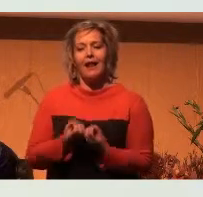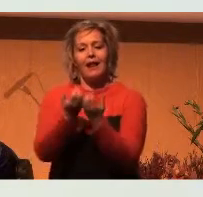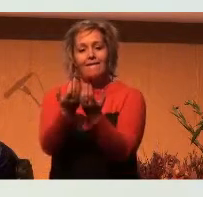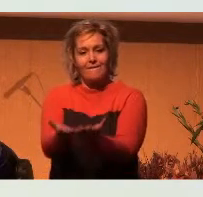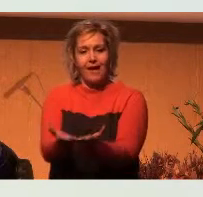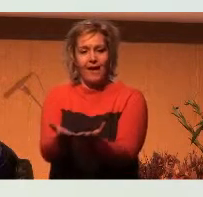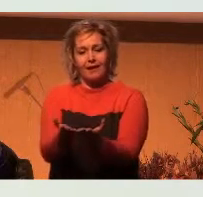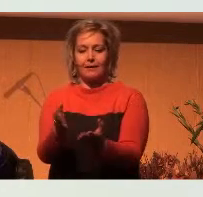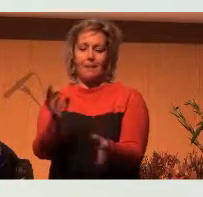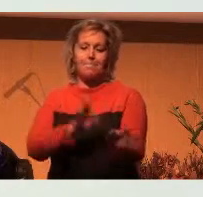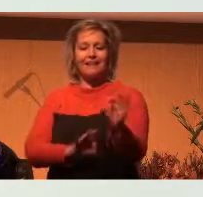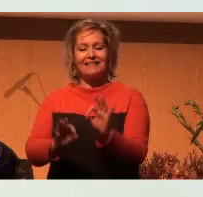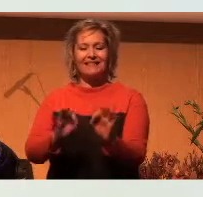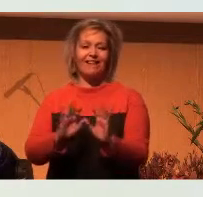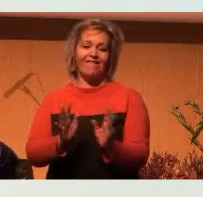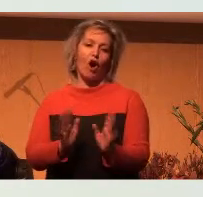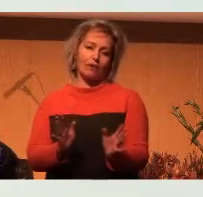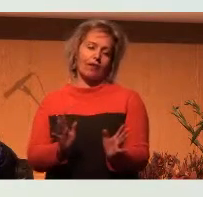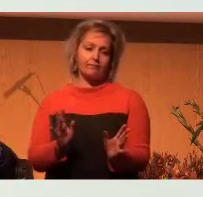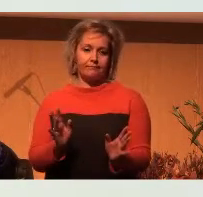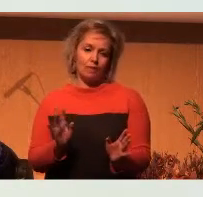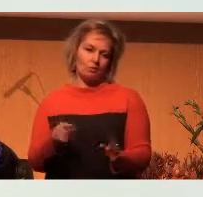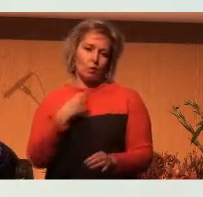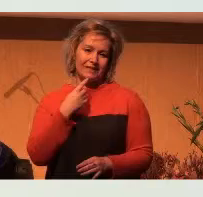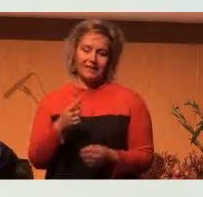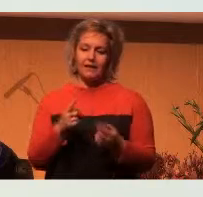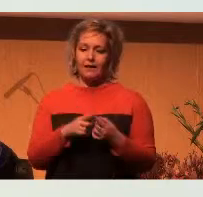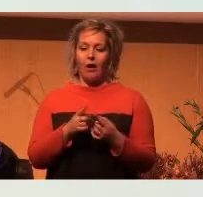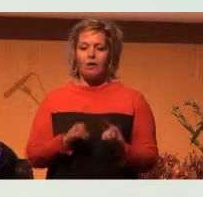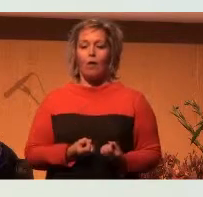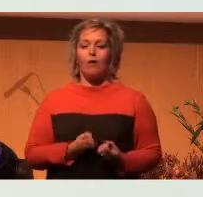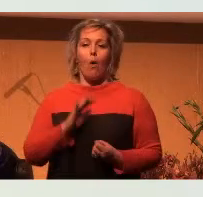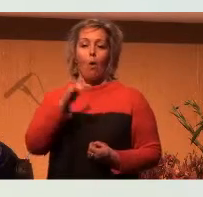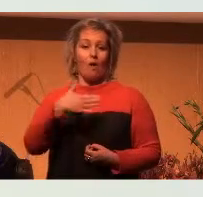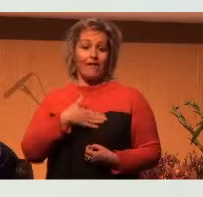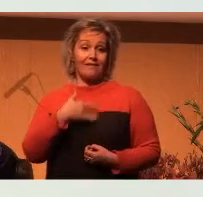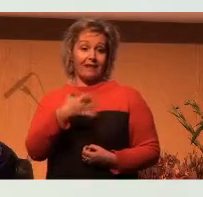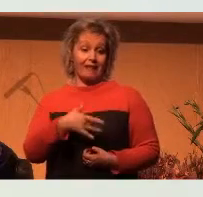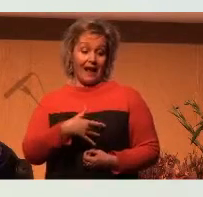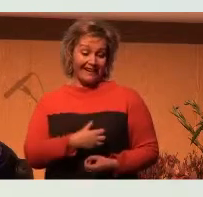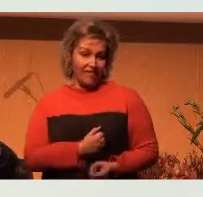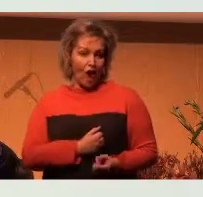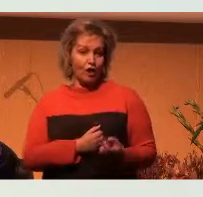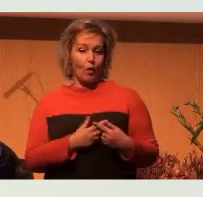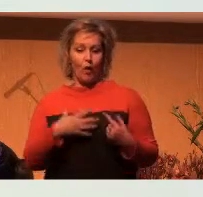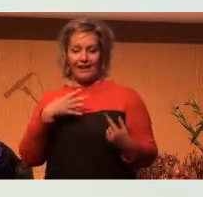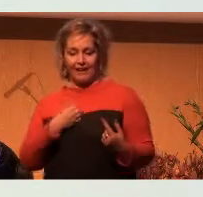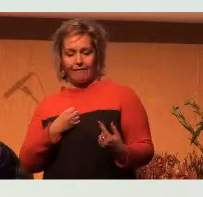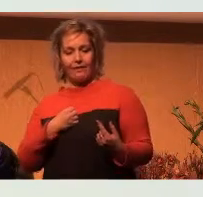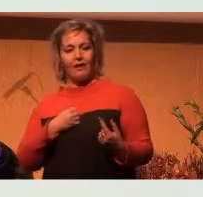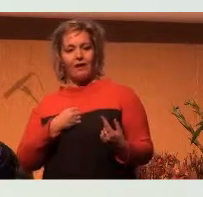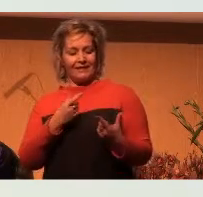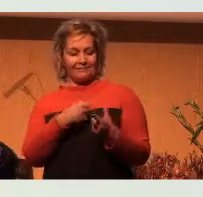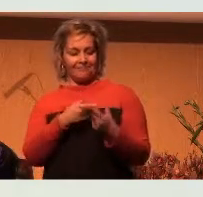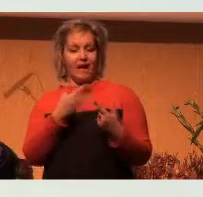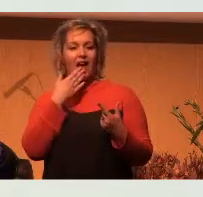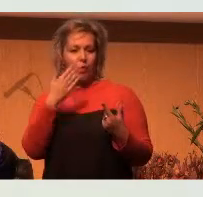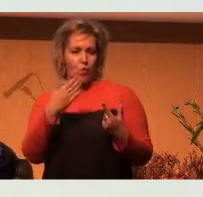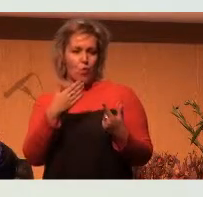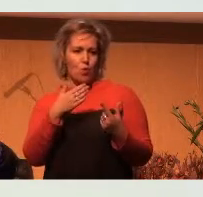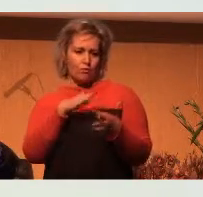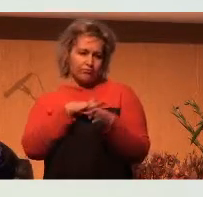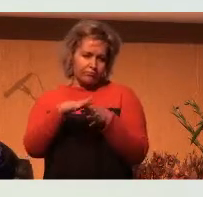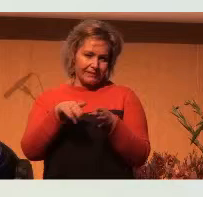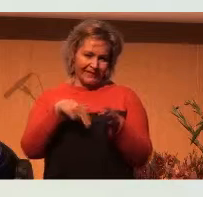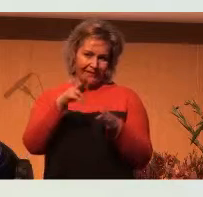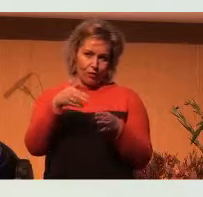leverer de medisinske varene, så å si. Altså overlevelsen etter hjerteinfarkt og kreft er god i Norge i